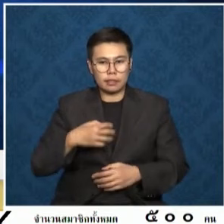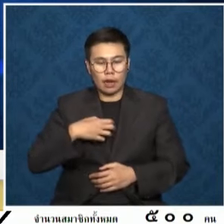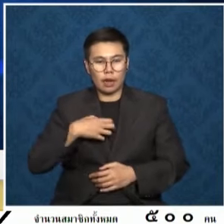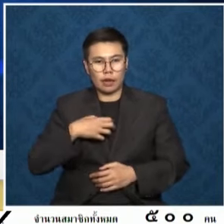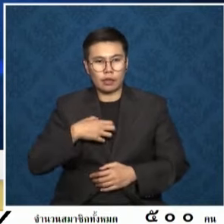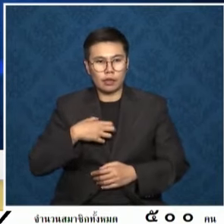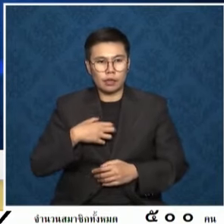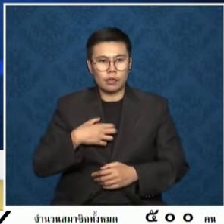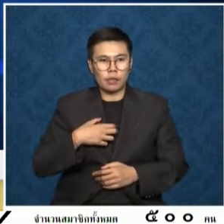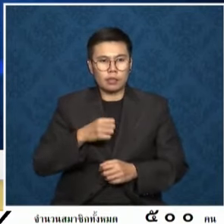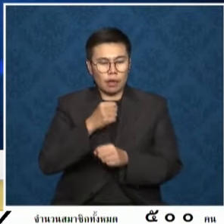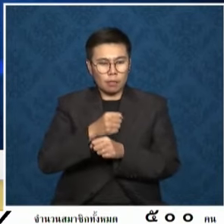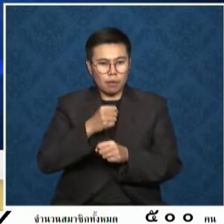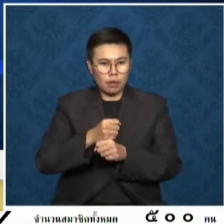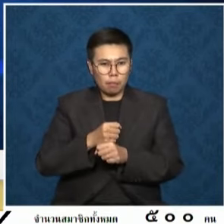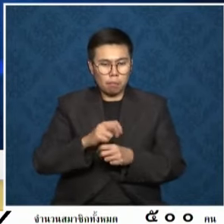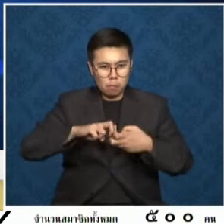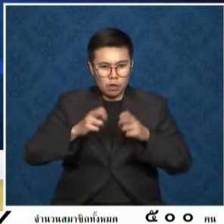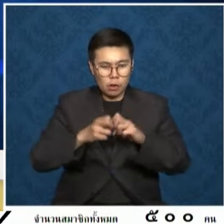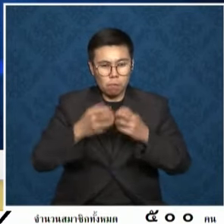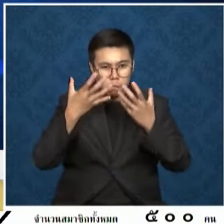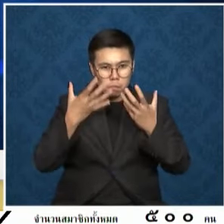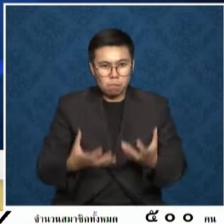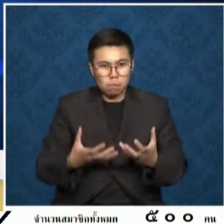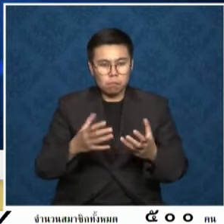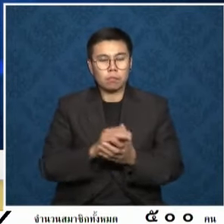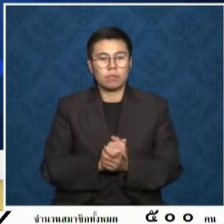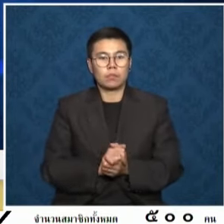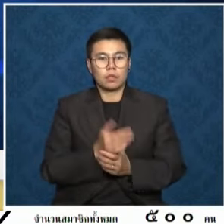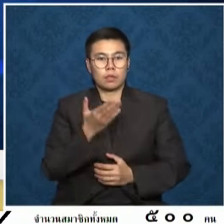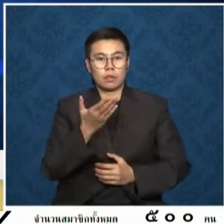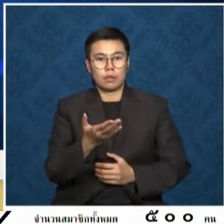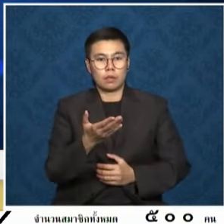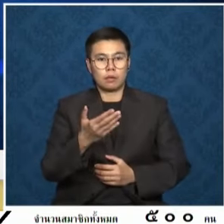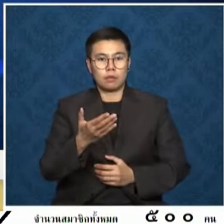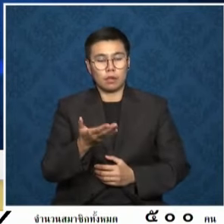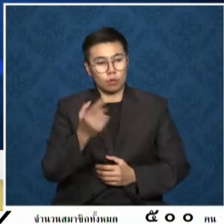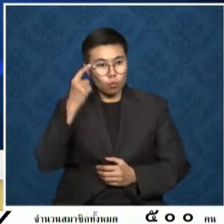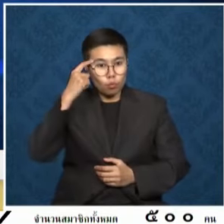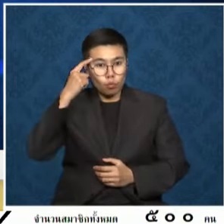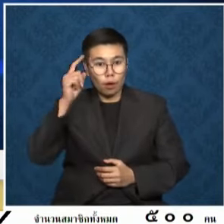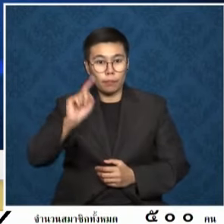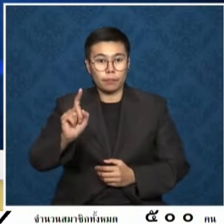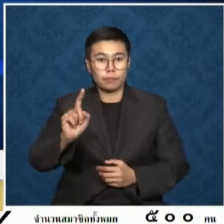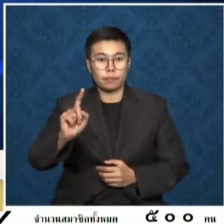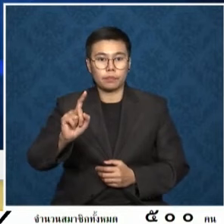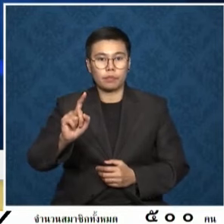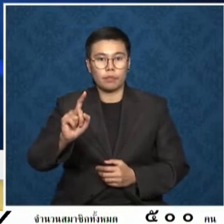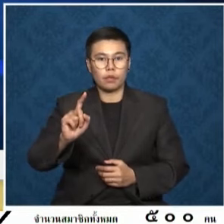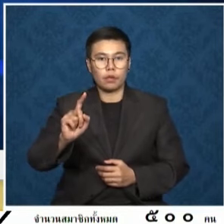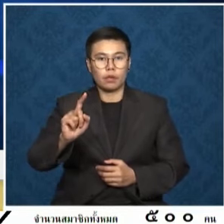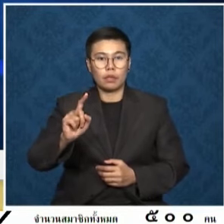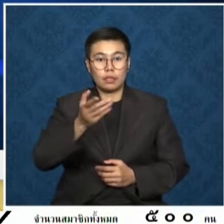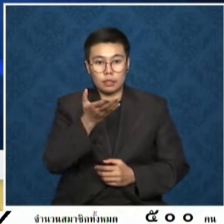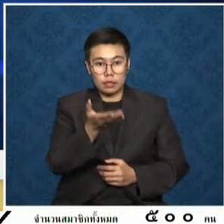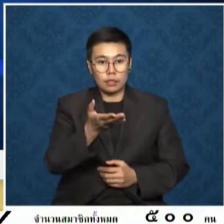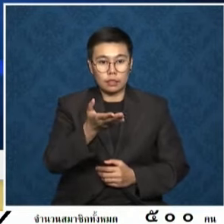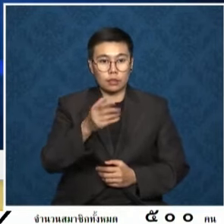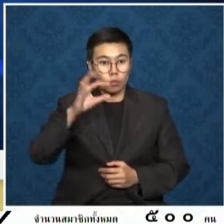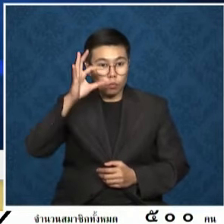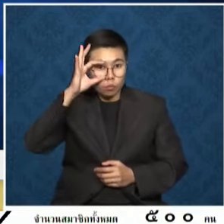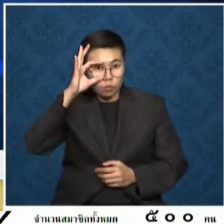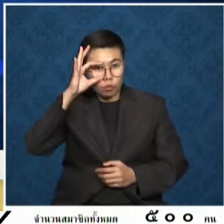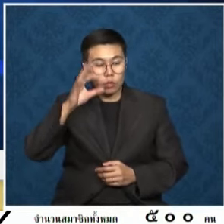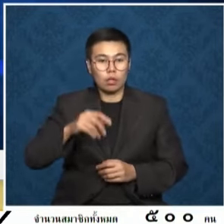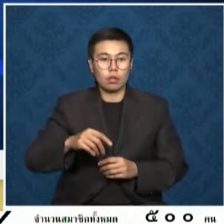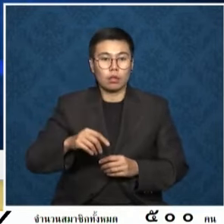แรงเกินกว่าความเป็นจริงมากแล้วสิ่งที่จะเกิดขึ้นอะไรคือไหมรู้ไหมฮะนอกจากสิ่งที่ท่านวิโรจน์ได้พูด